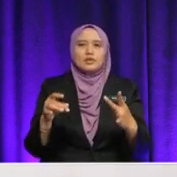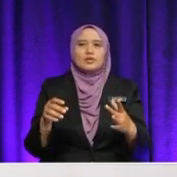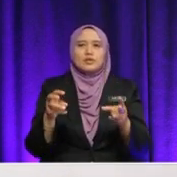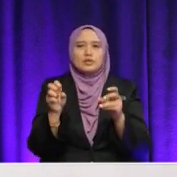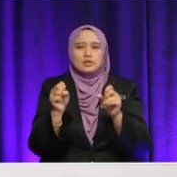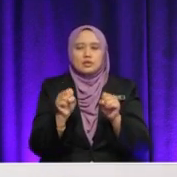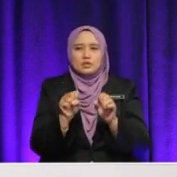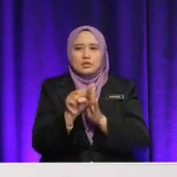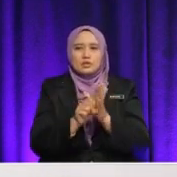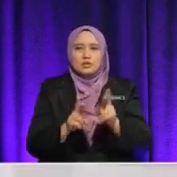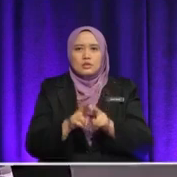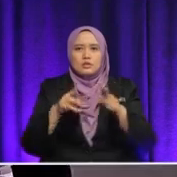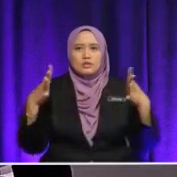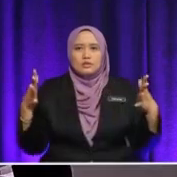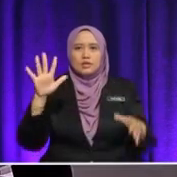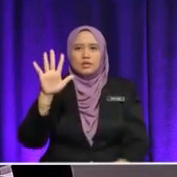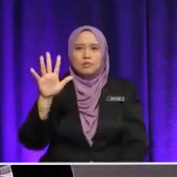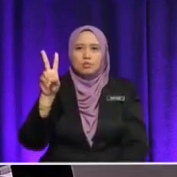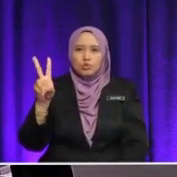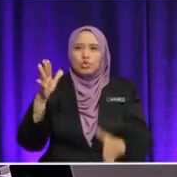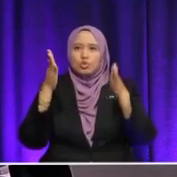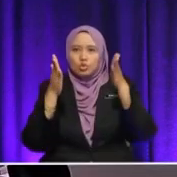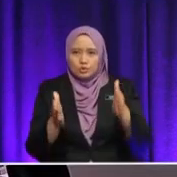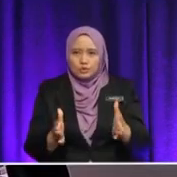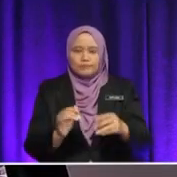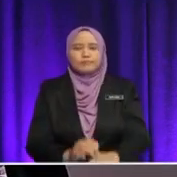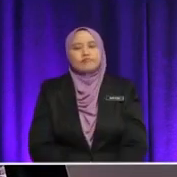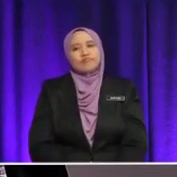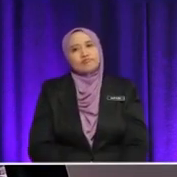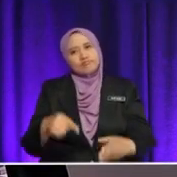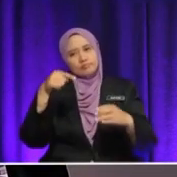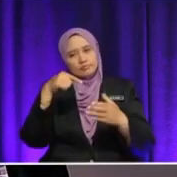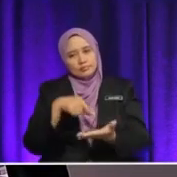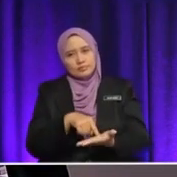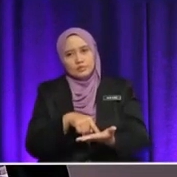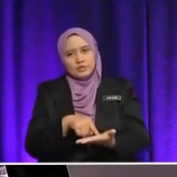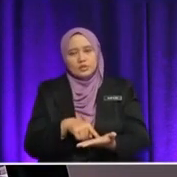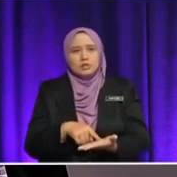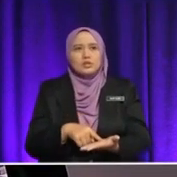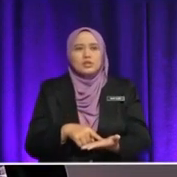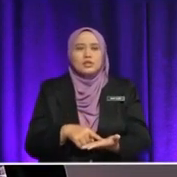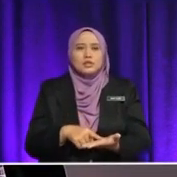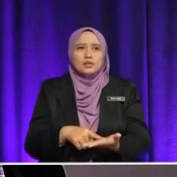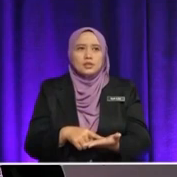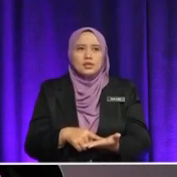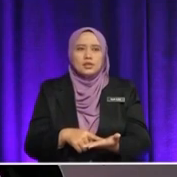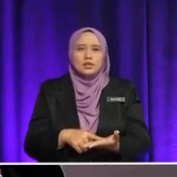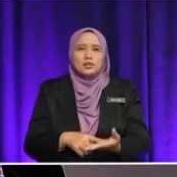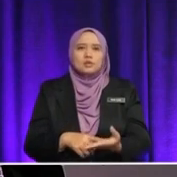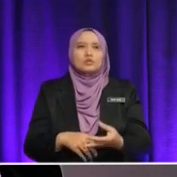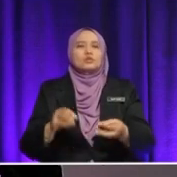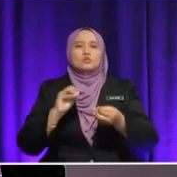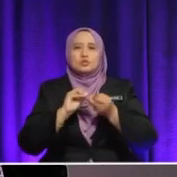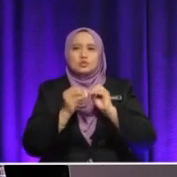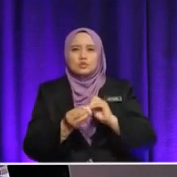Kemal juga setumu di dalam kalian kedua sana bilangan ini adalah gerhana akik dan kinaraya umumnya pertama bilangan